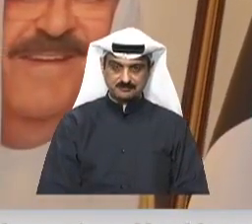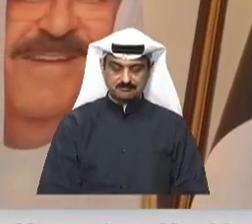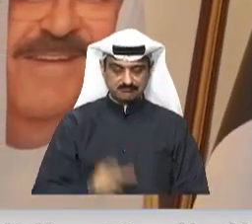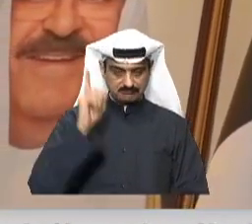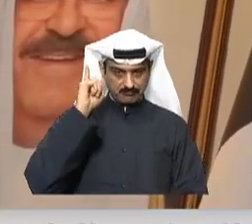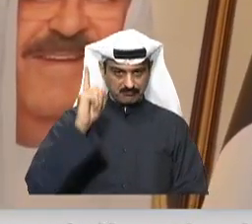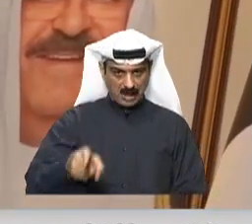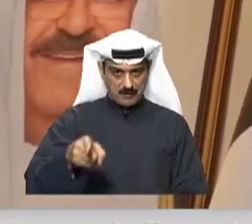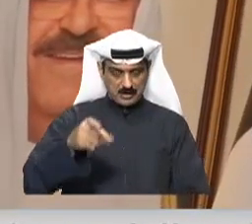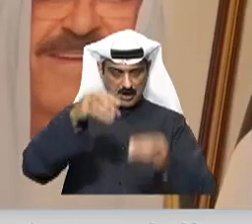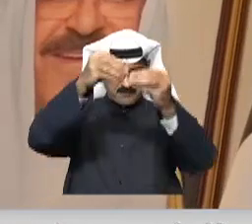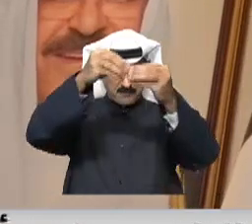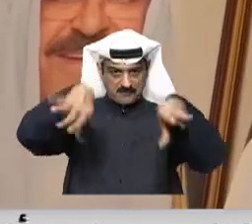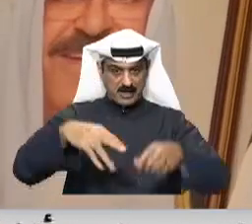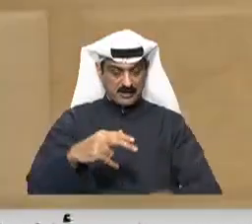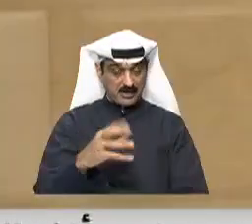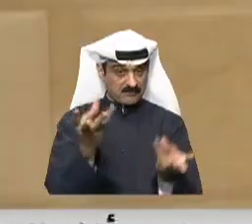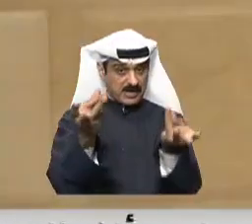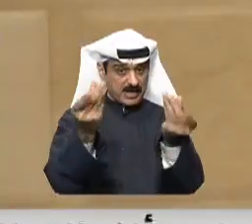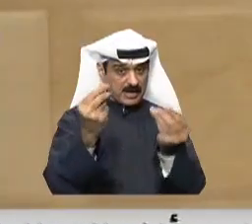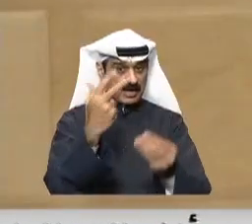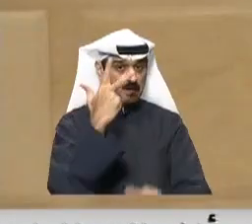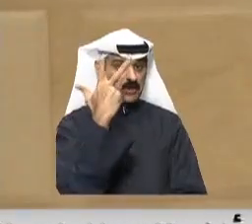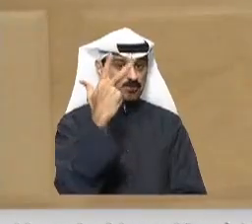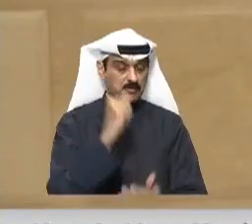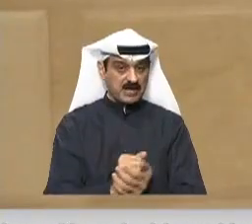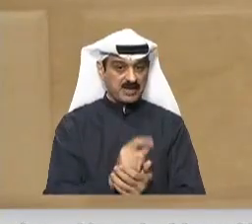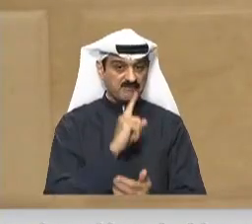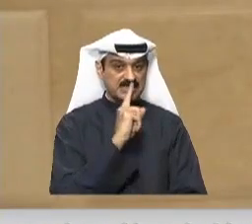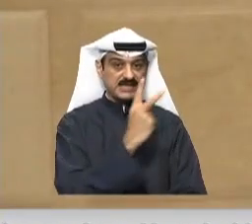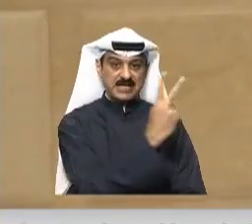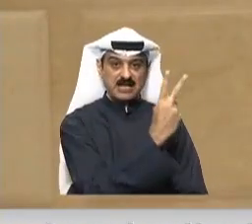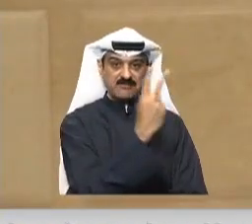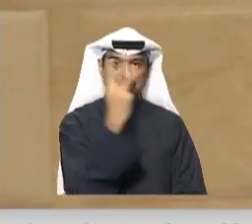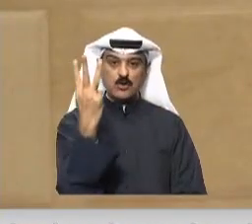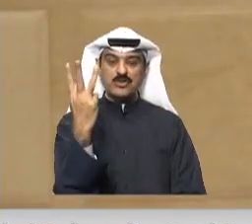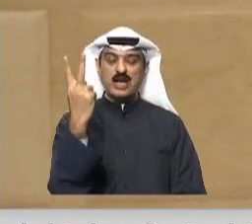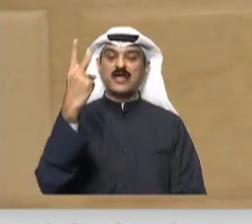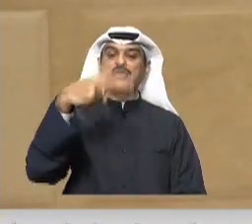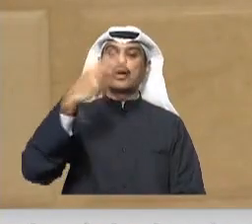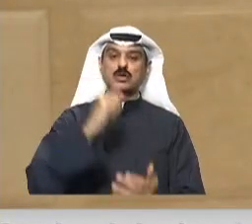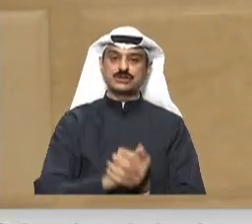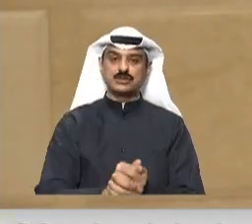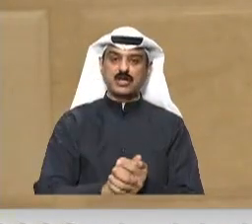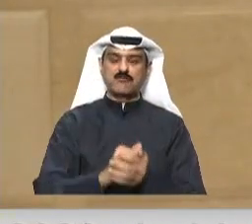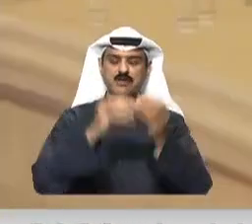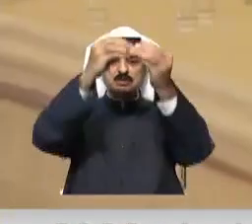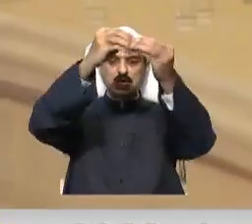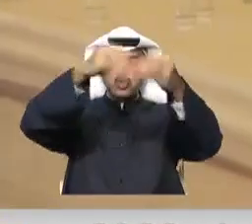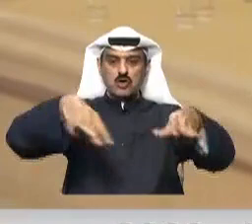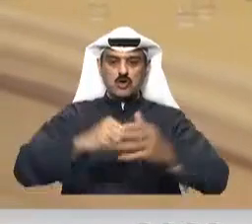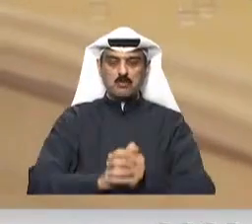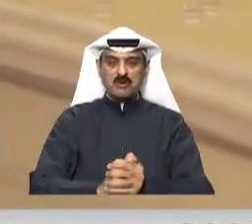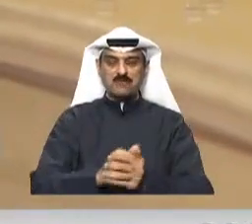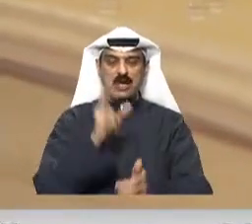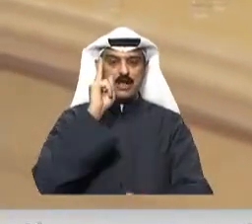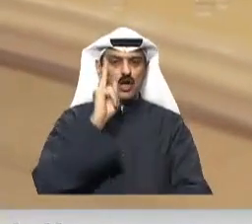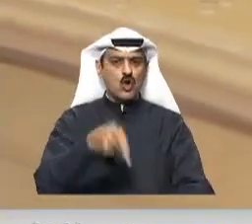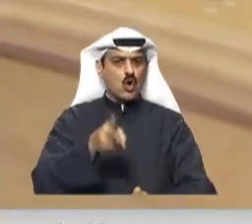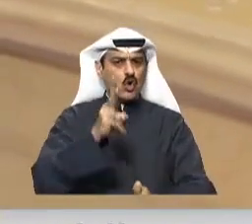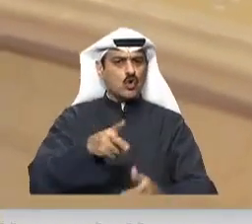العفو رقم ثمانيه لسنه 2023 بالعفو عن العقوبه المقيده للحريه